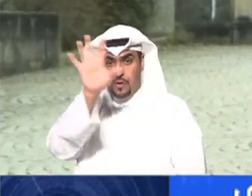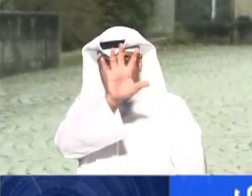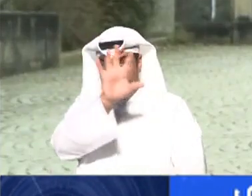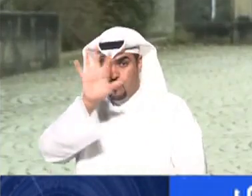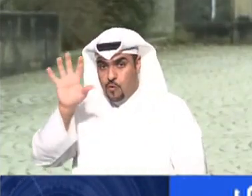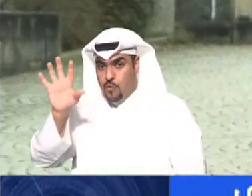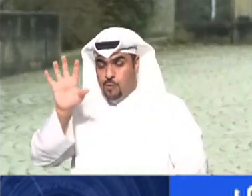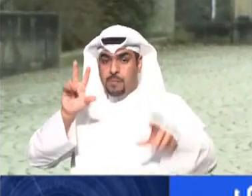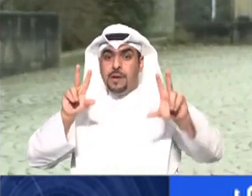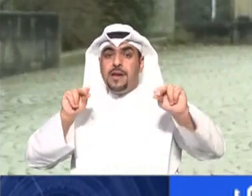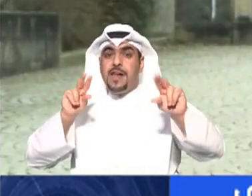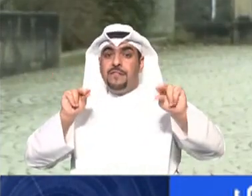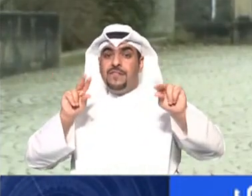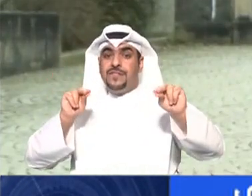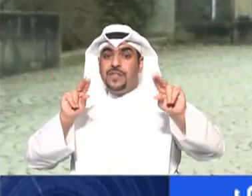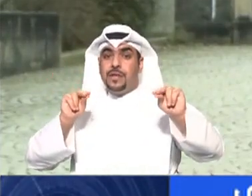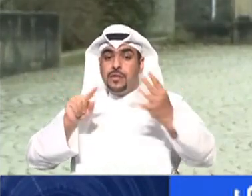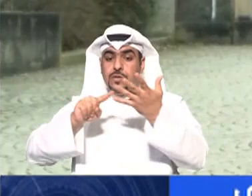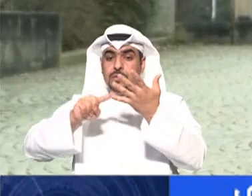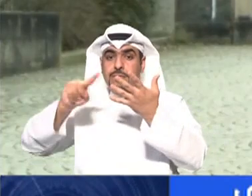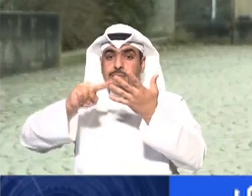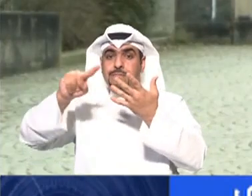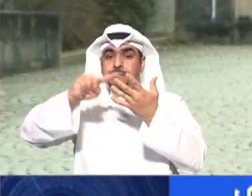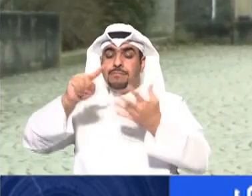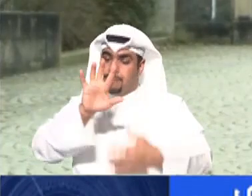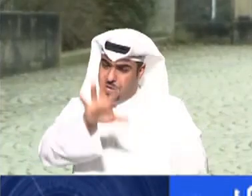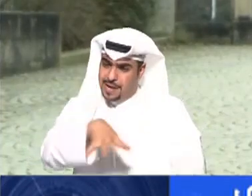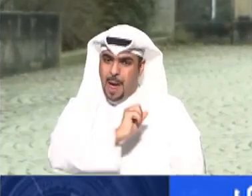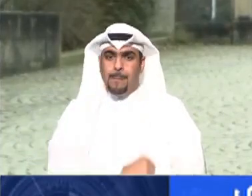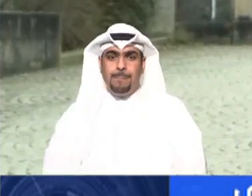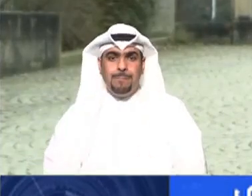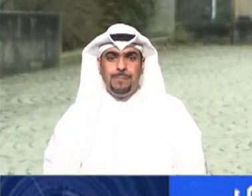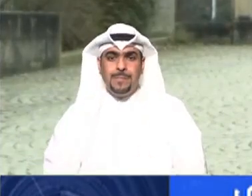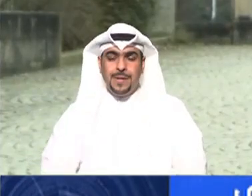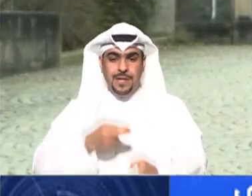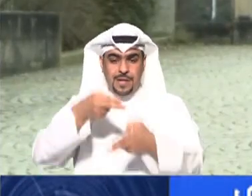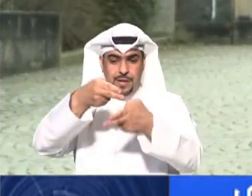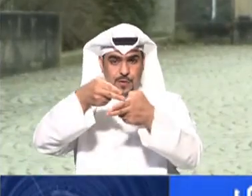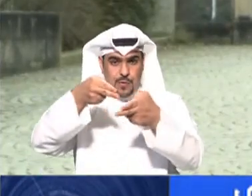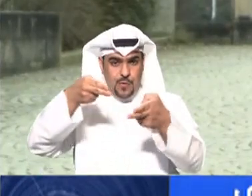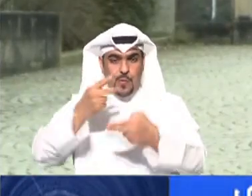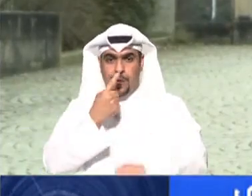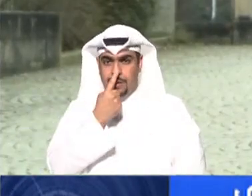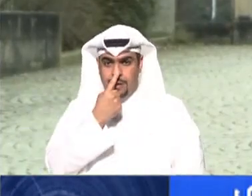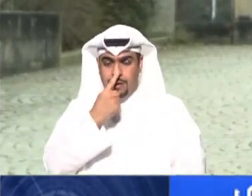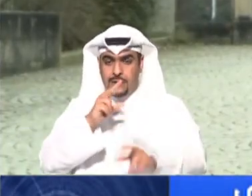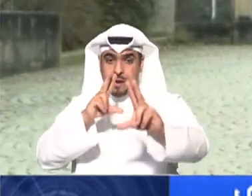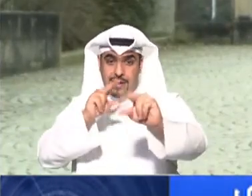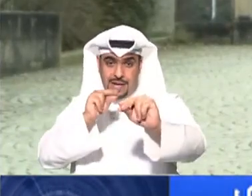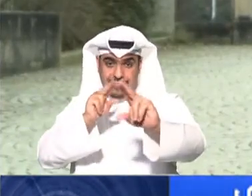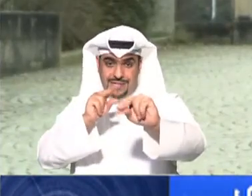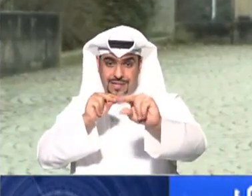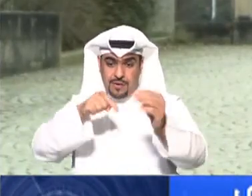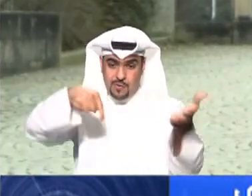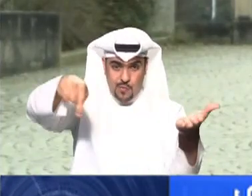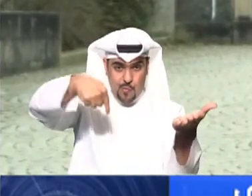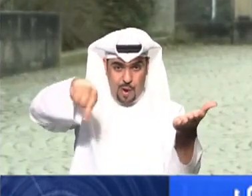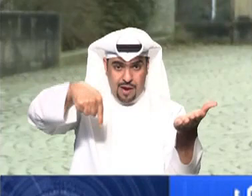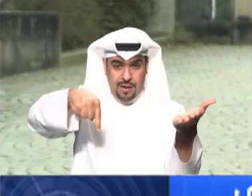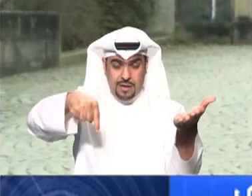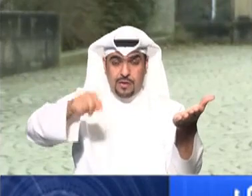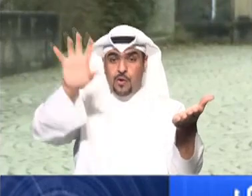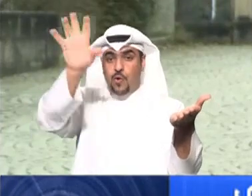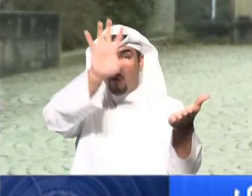المتعددة، ويوفر فرصة لدولة الكويت لتوقيع ذات البروتوكول مع 26 دولة